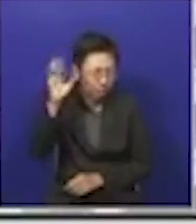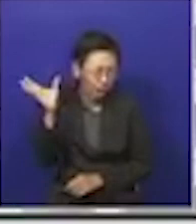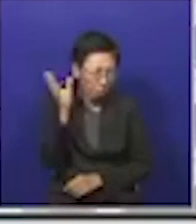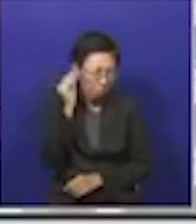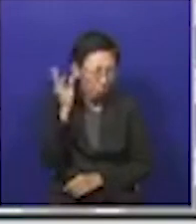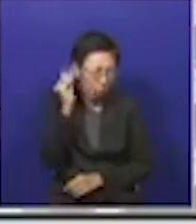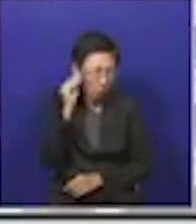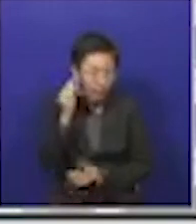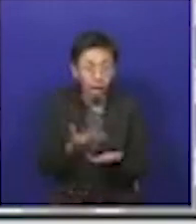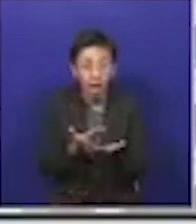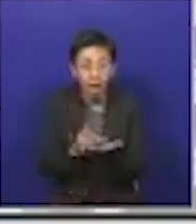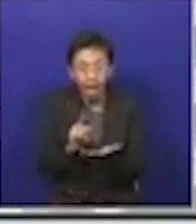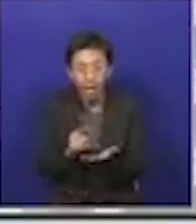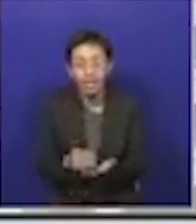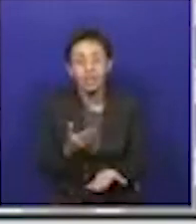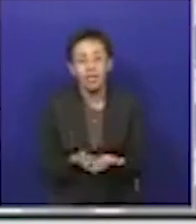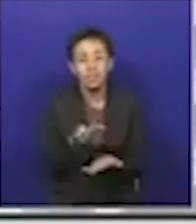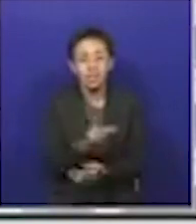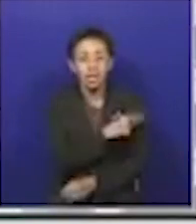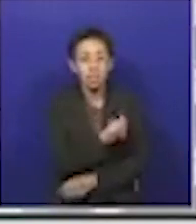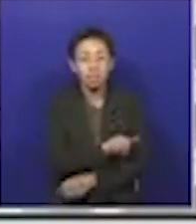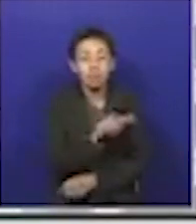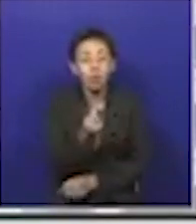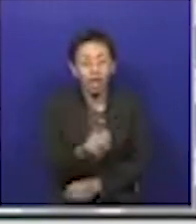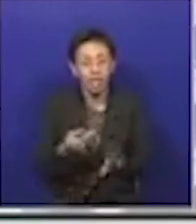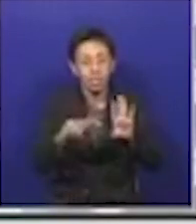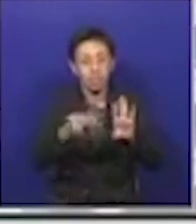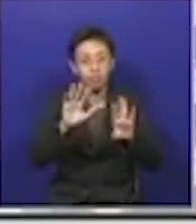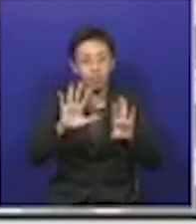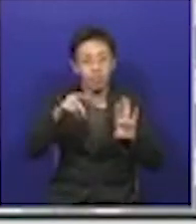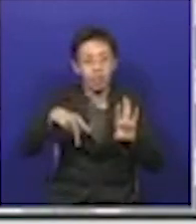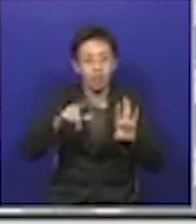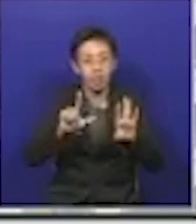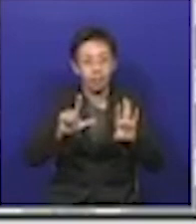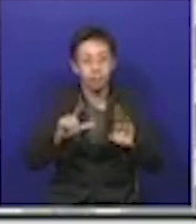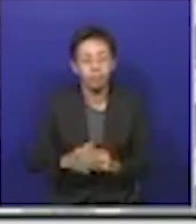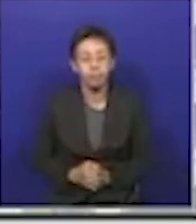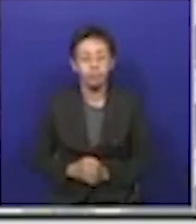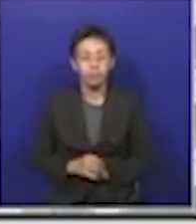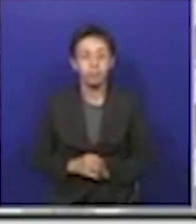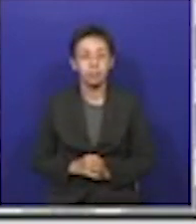ท่านเอาไปใช้กับวงการแพทย์เท่าไหร่สาธารณสุขเท่าไหร่ฮะ 45,000 ล้านฮะ